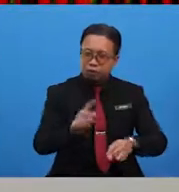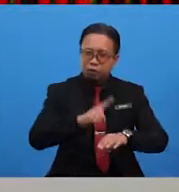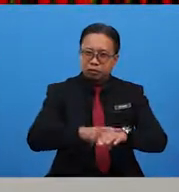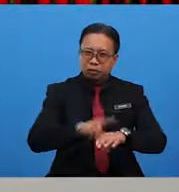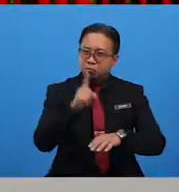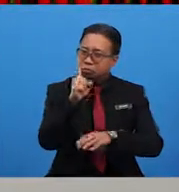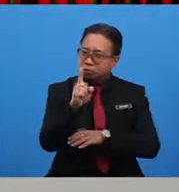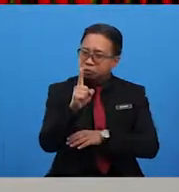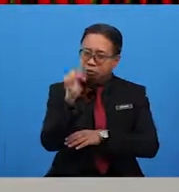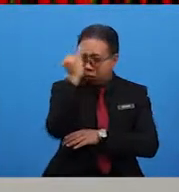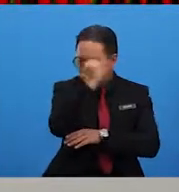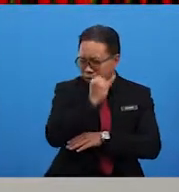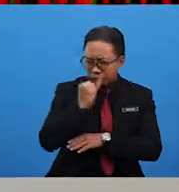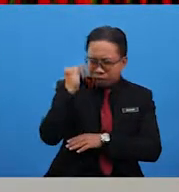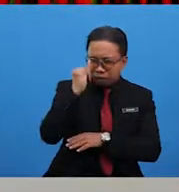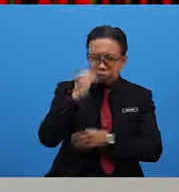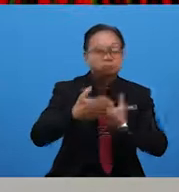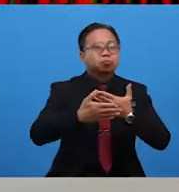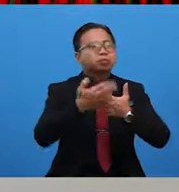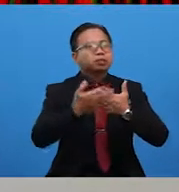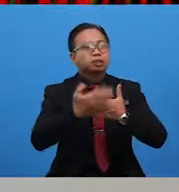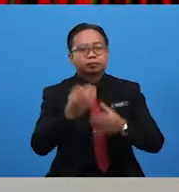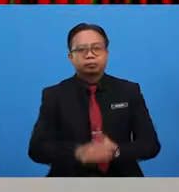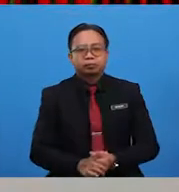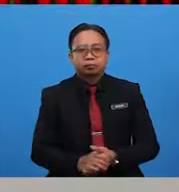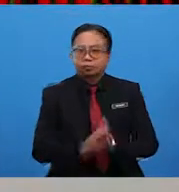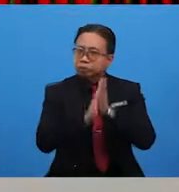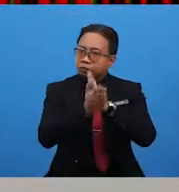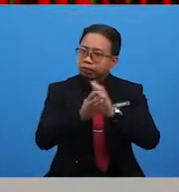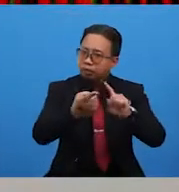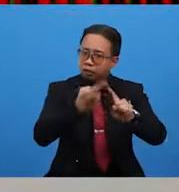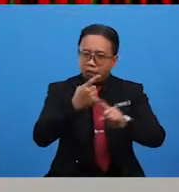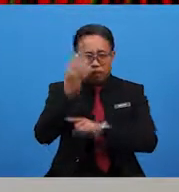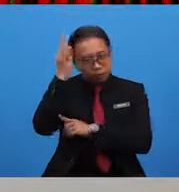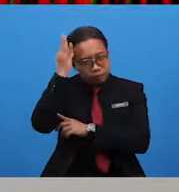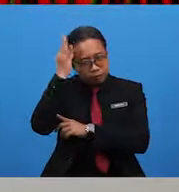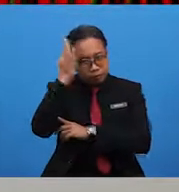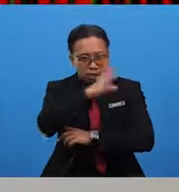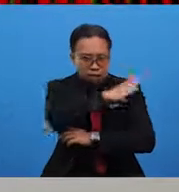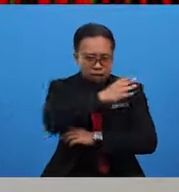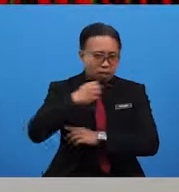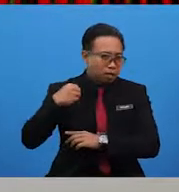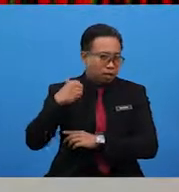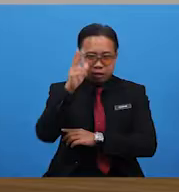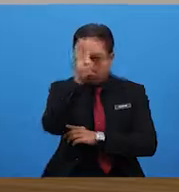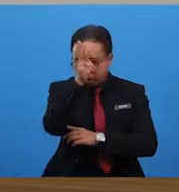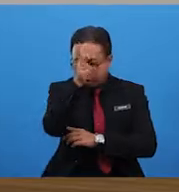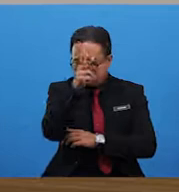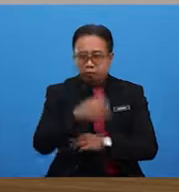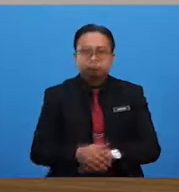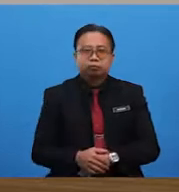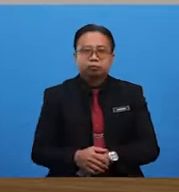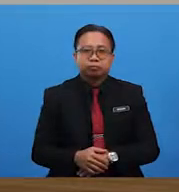dianggap indah dan menyenangkan seni terhasil daripada pemikiran Jang Jang kreatif Aku punya Pak cikuai